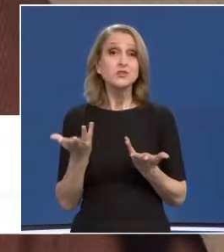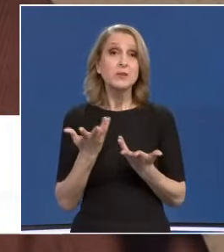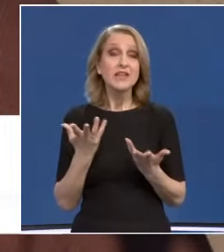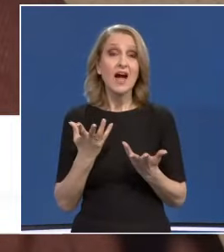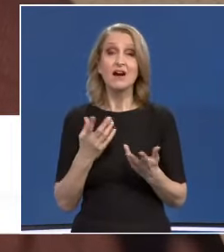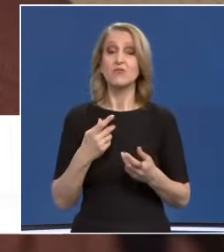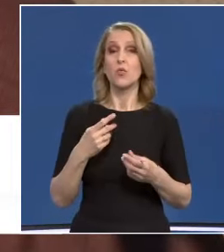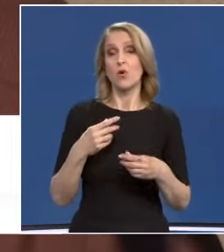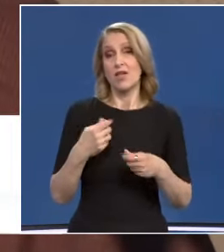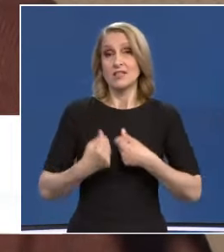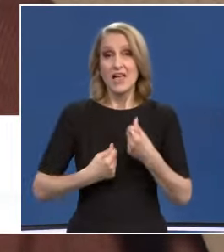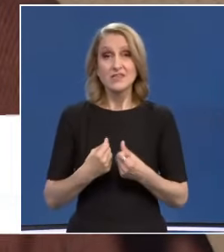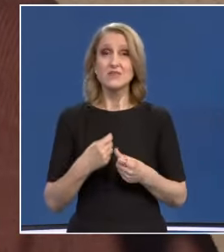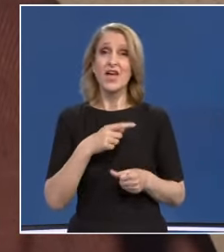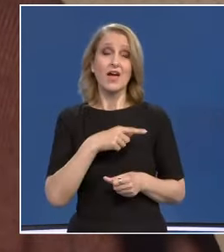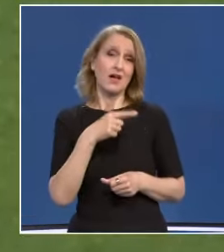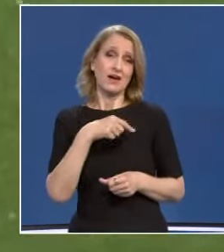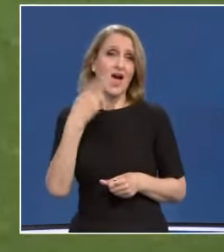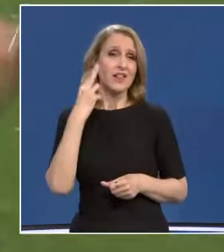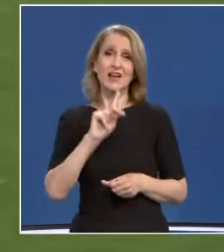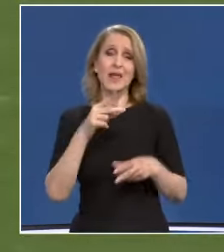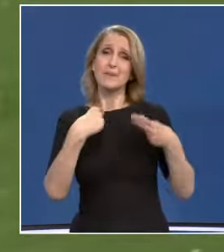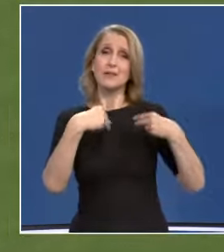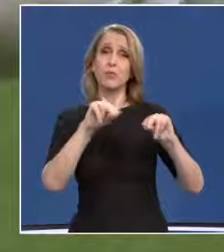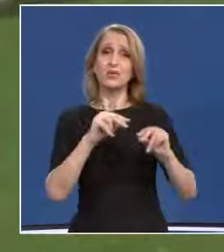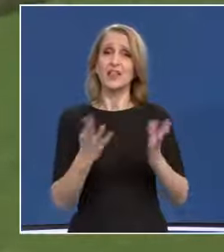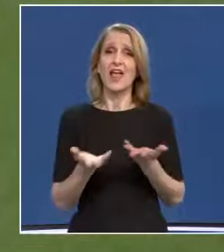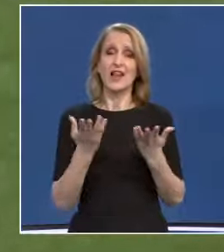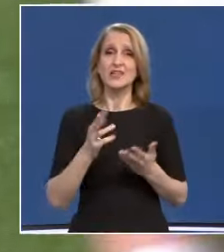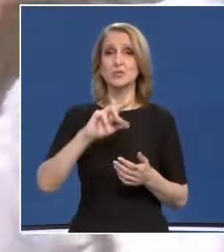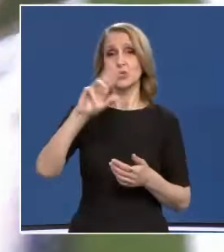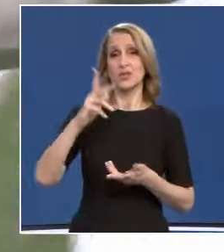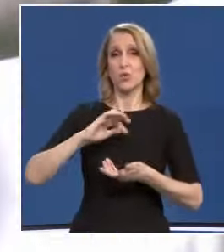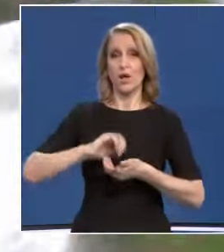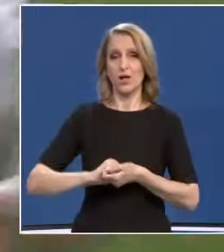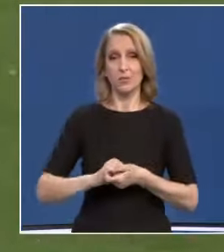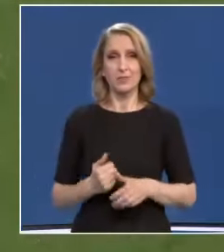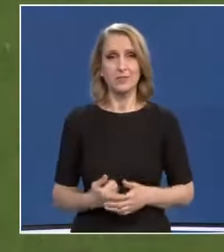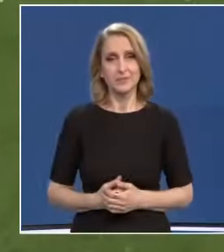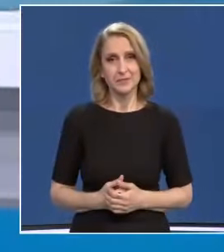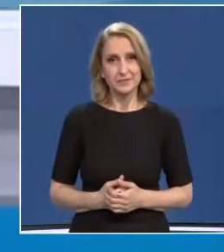Лийдс няма да продаде лесно Илия Груев на друг клуб. За новините на Нова, Запрян Запрянов.